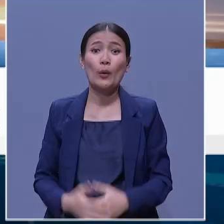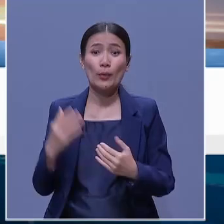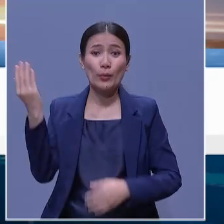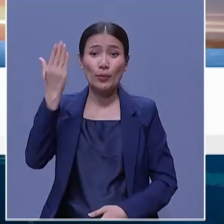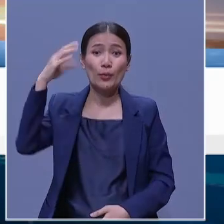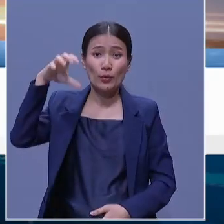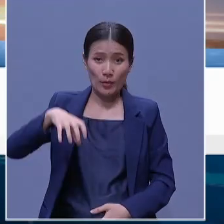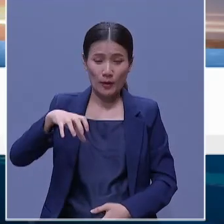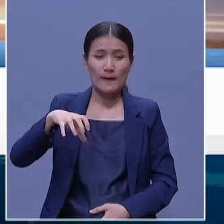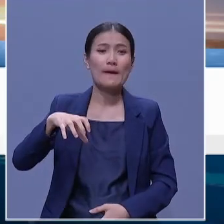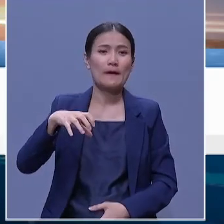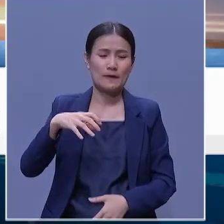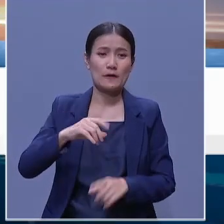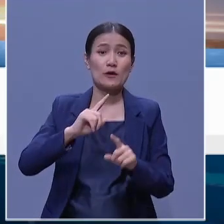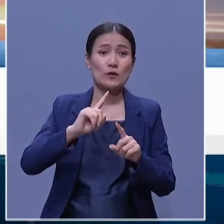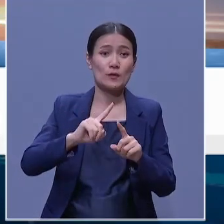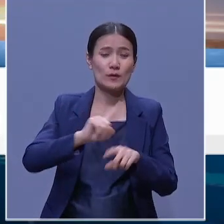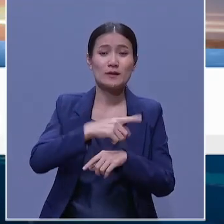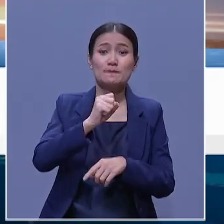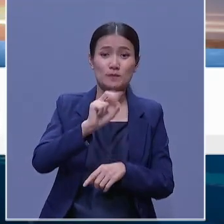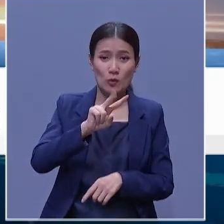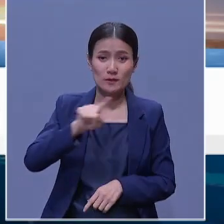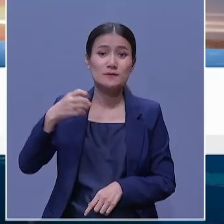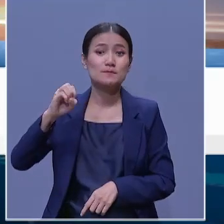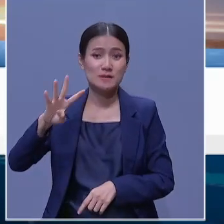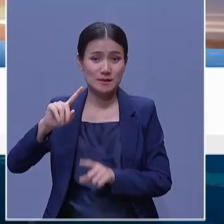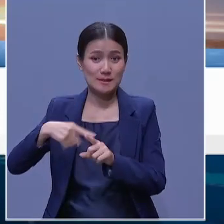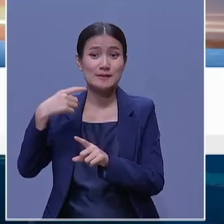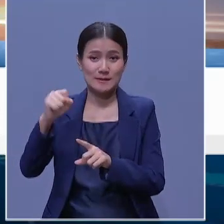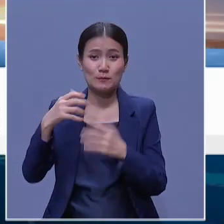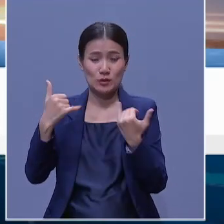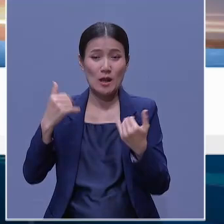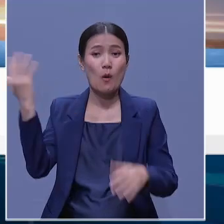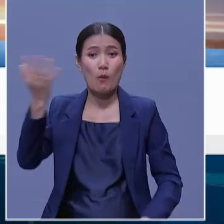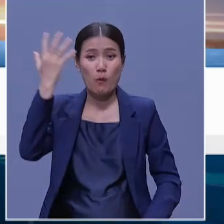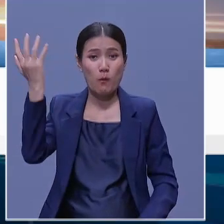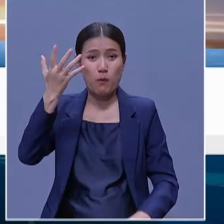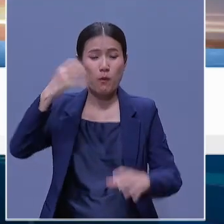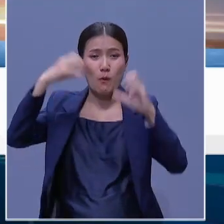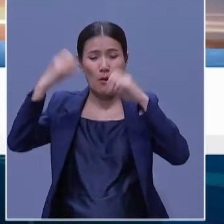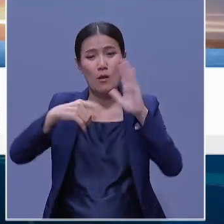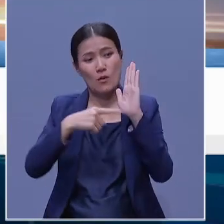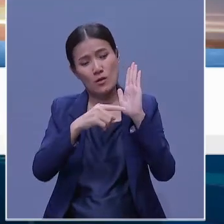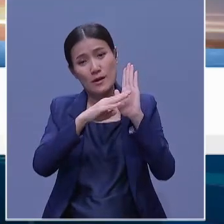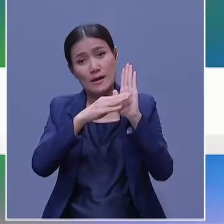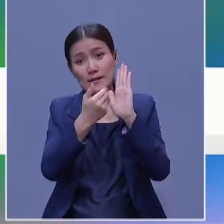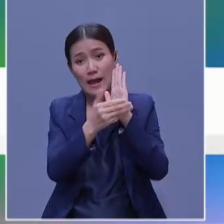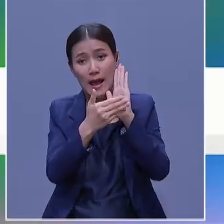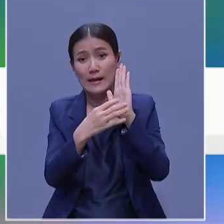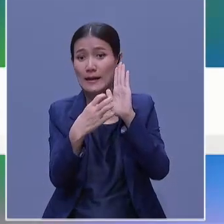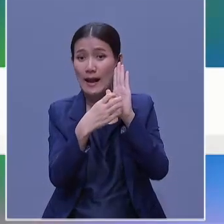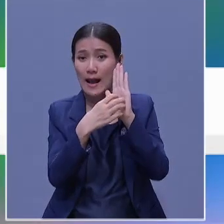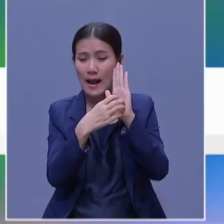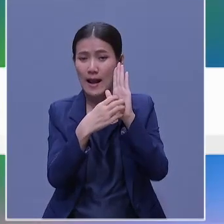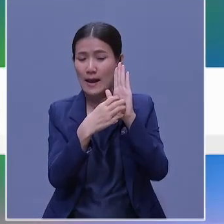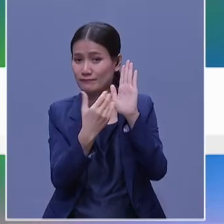ที่12ถึง14ตุลาคมค่ะร่องมรสุมเลื่อนลงไปพาดผ่านภาคอีสานตอนล่างภาคกลางภาคตะวันออกและภาคใ